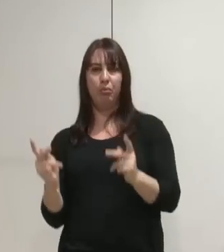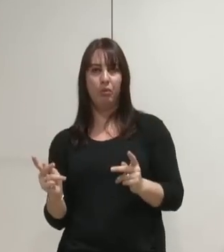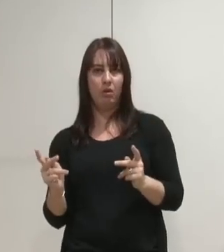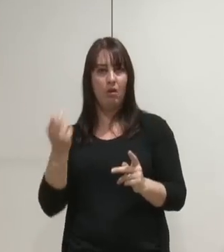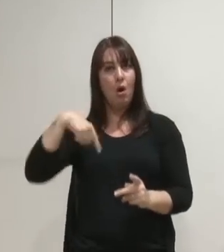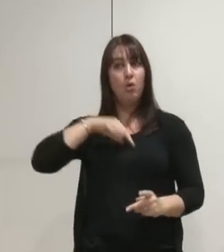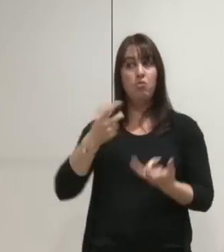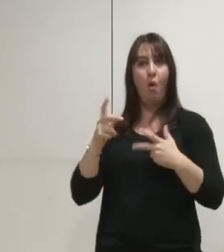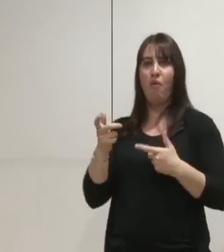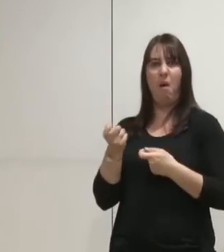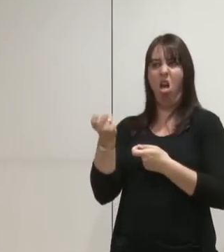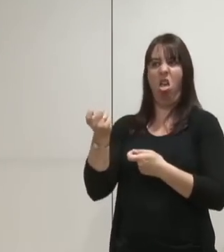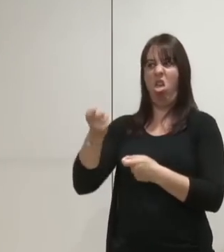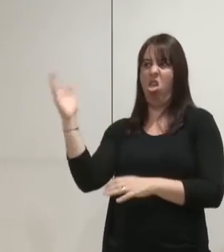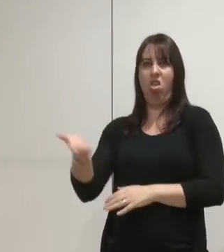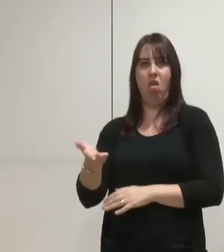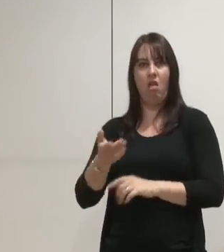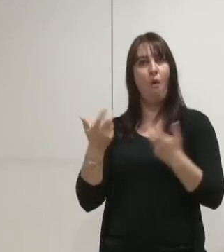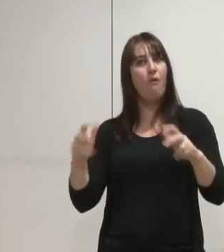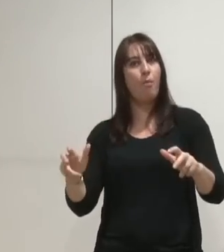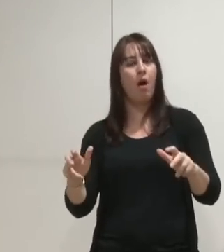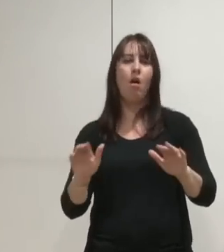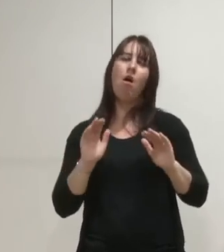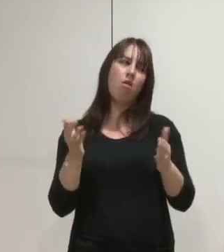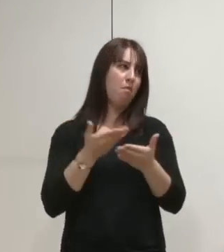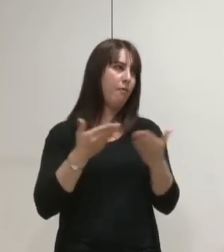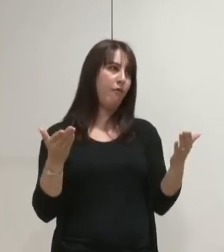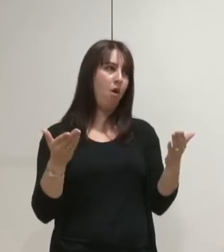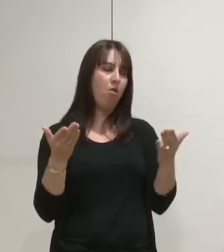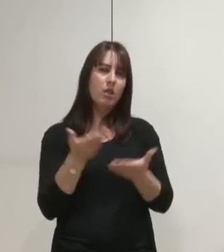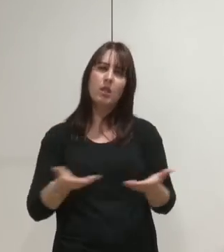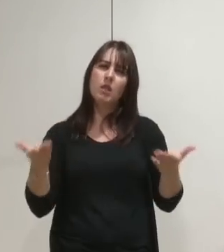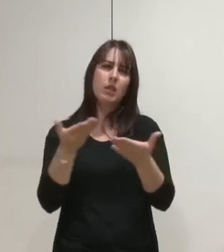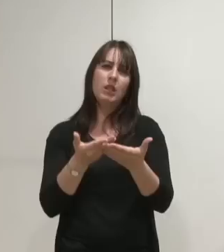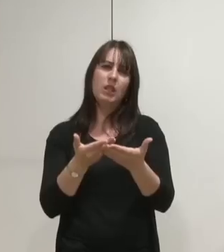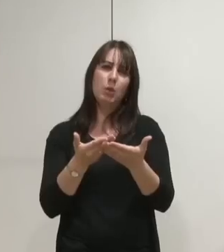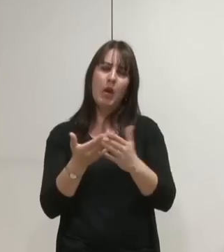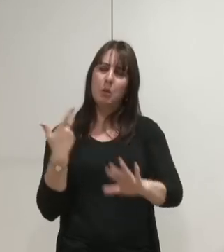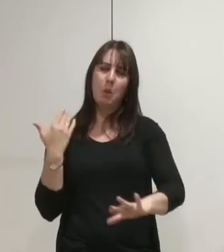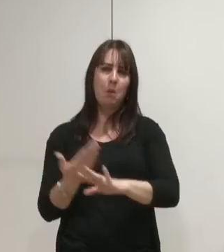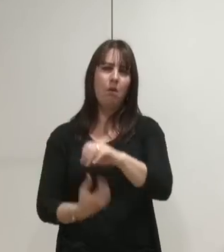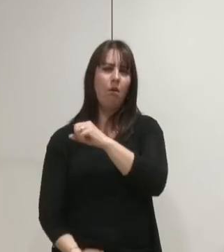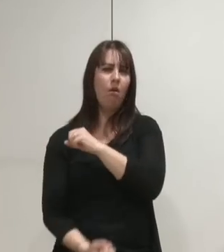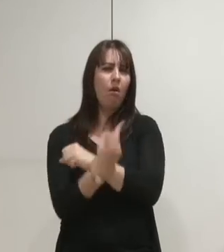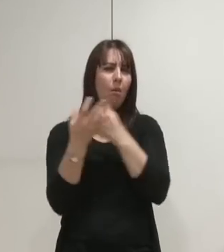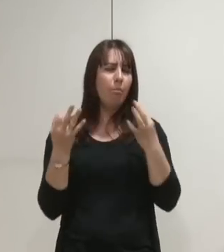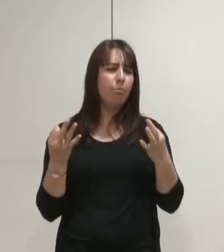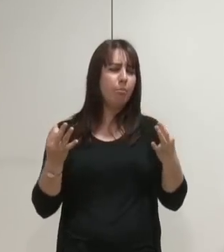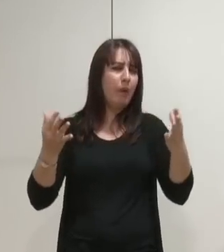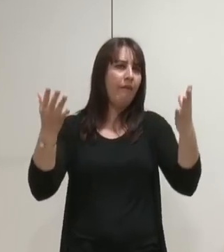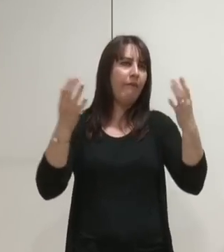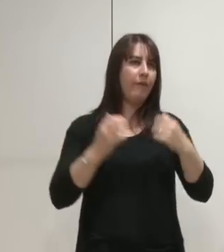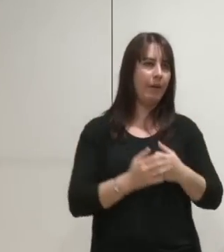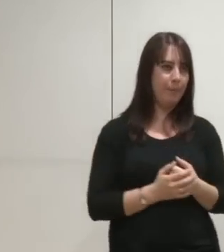l'intention de lui daigner avouons quand même que cette situation est très particulière